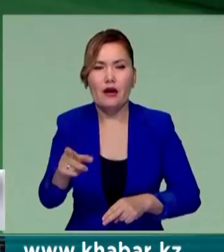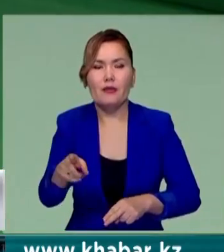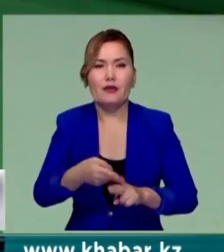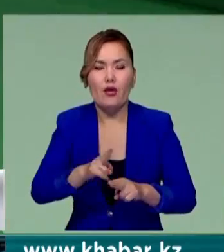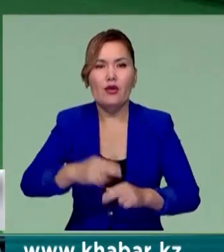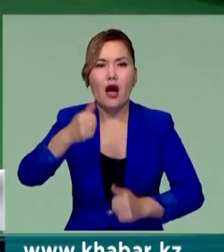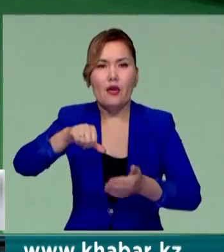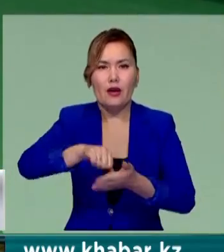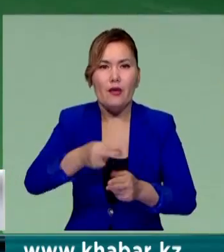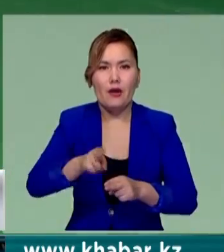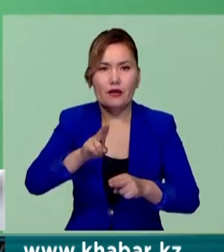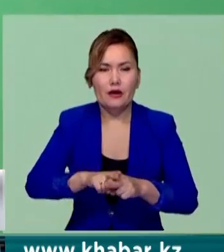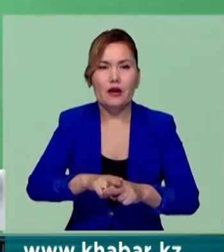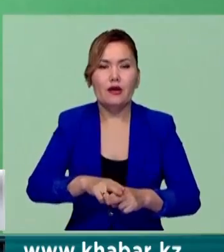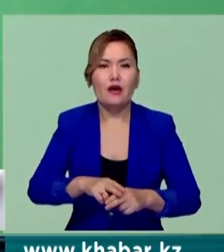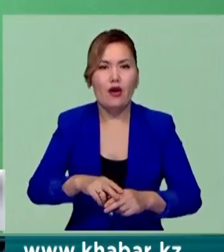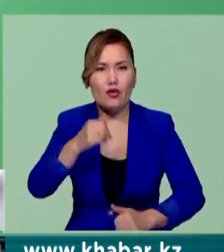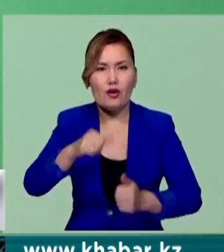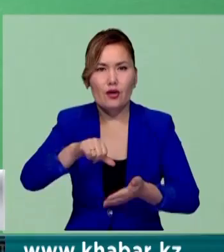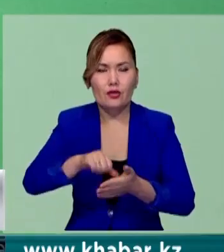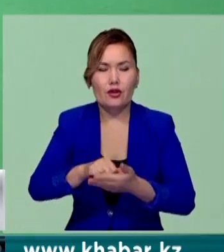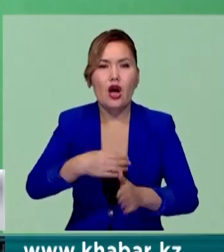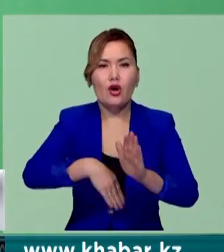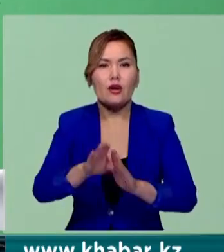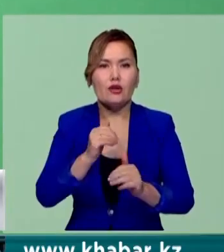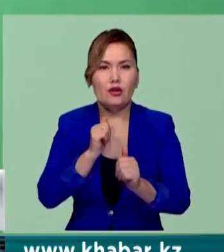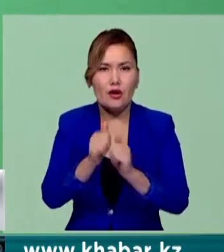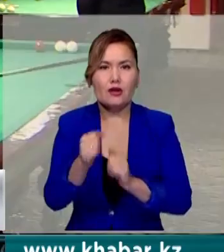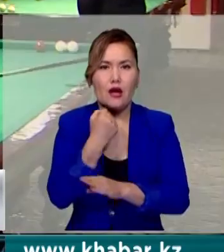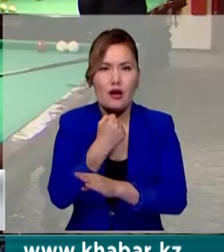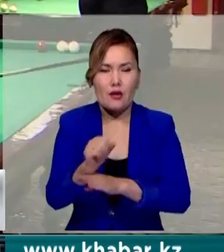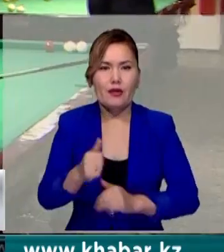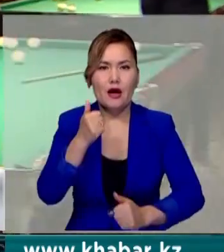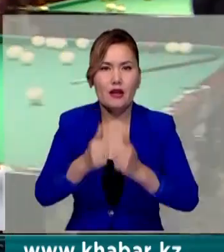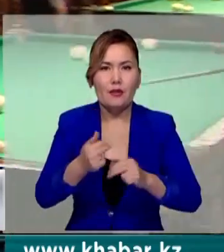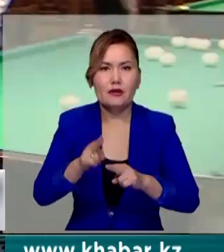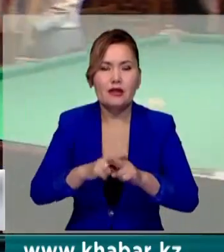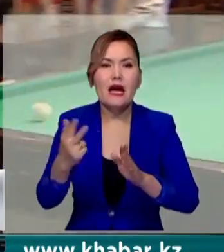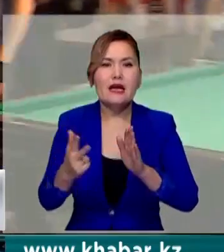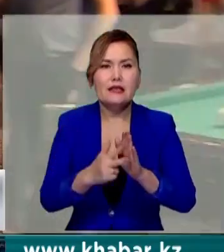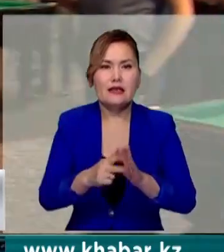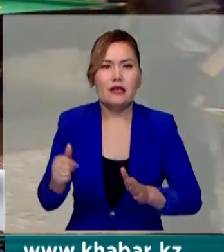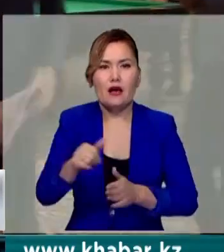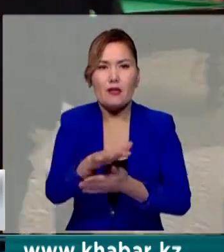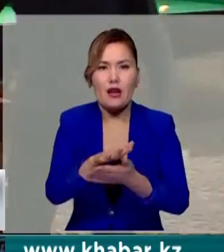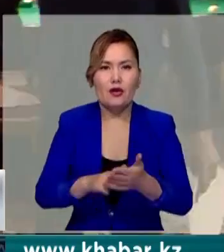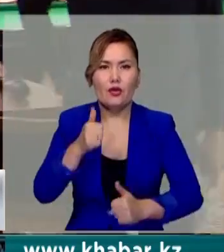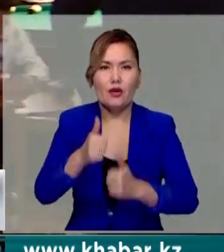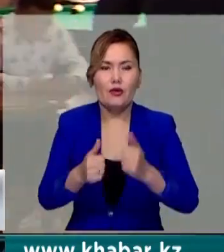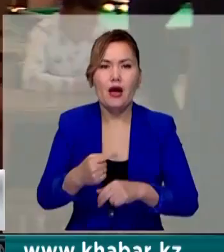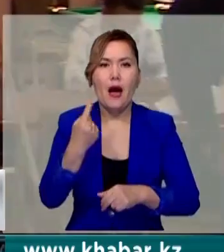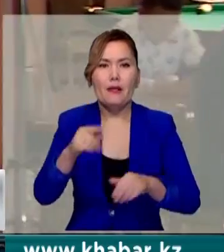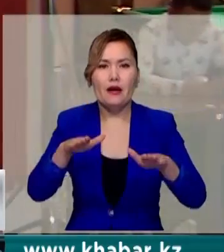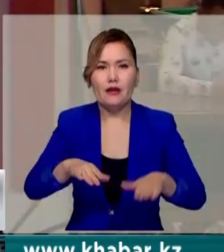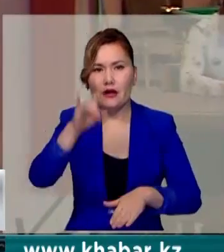сынады. Сөз мергендері көз мергеніне айналды. Жүйріктен жүйрік озар жарысқанда демекші 8 сағатқа созылған додада